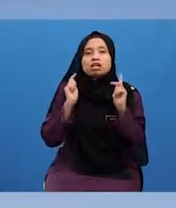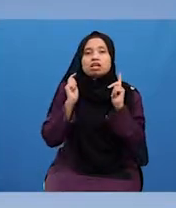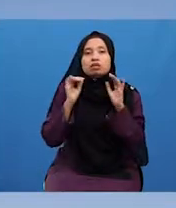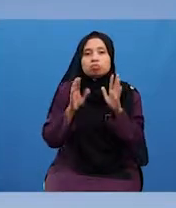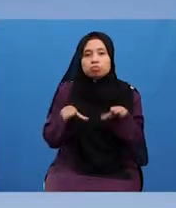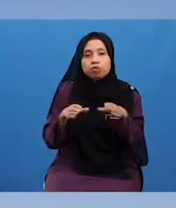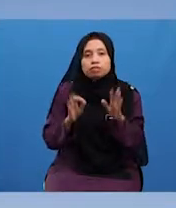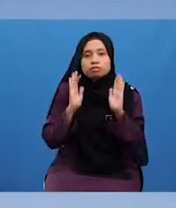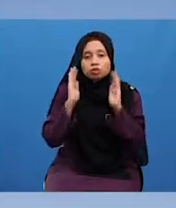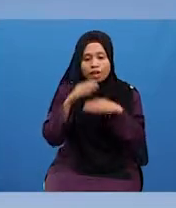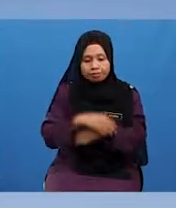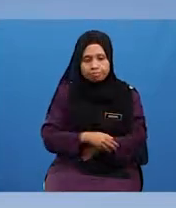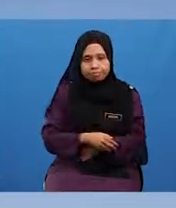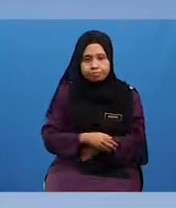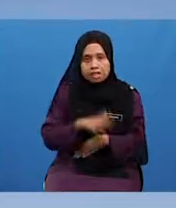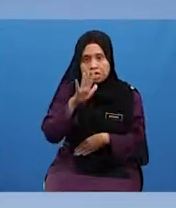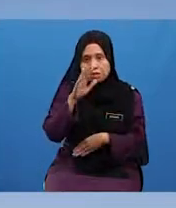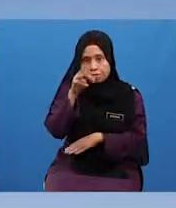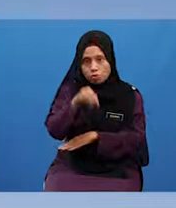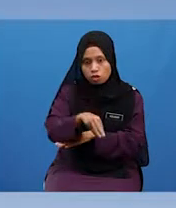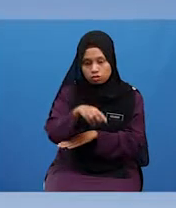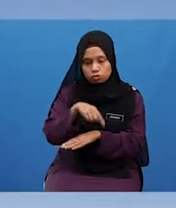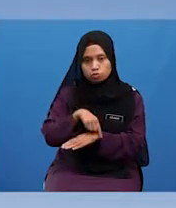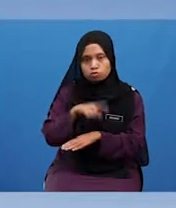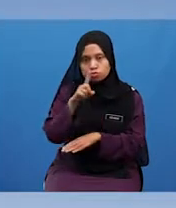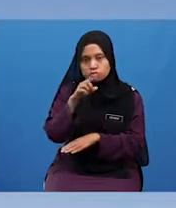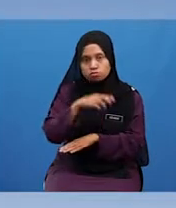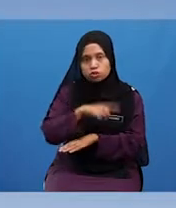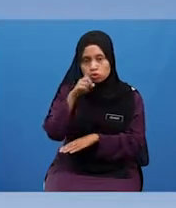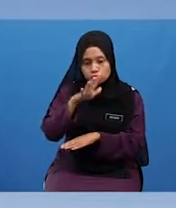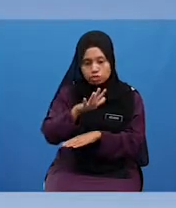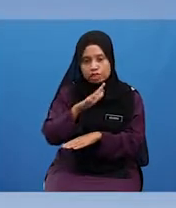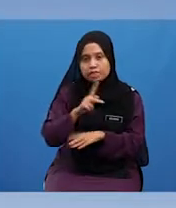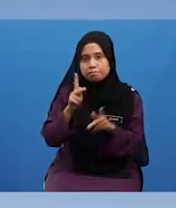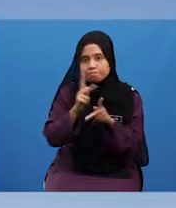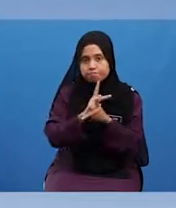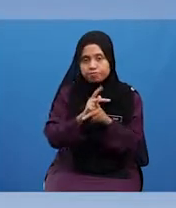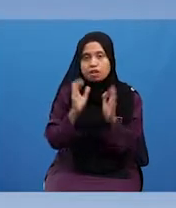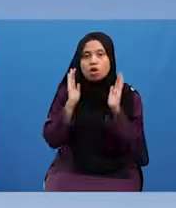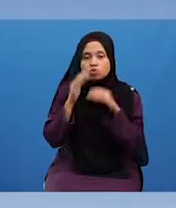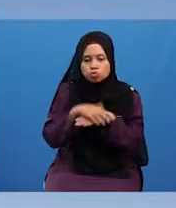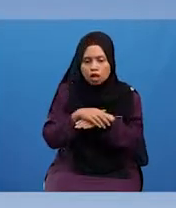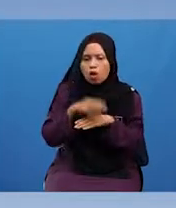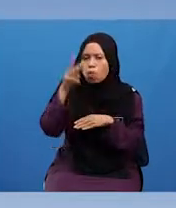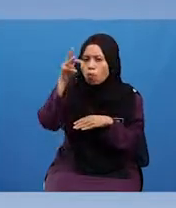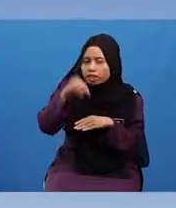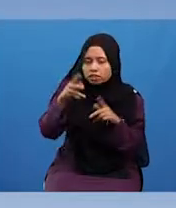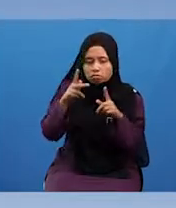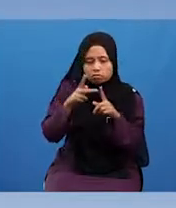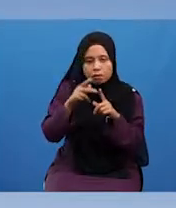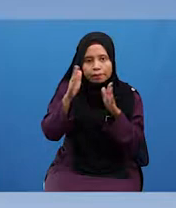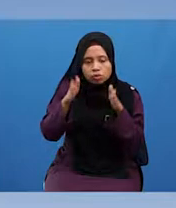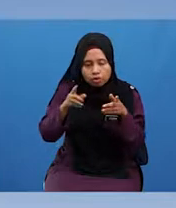menunaikan solat fardu 5 waktu sehari semalam. Solat adalah satu kewajipan